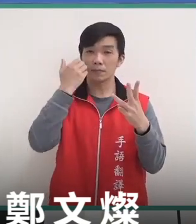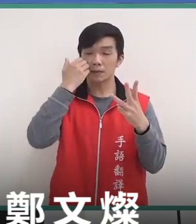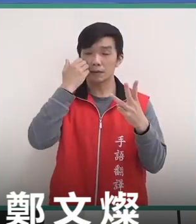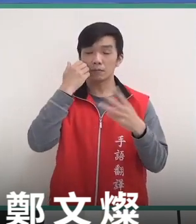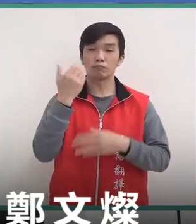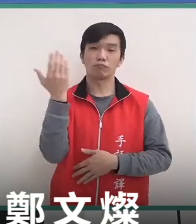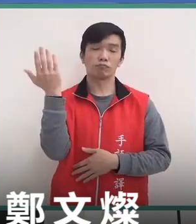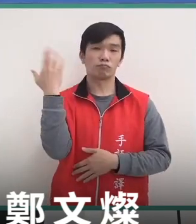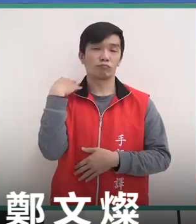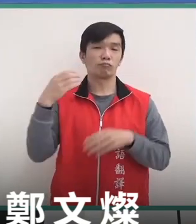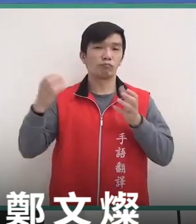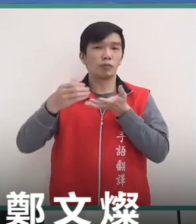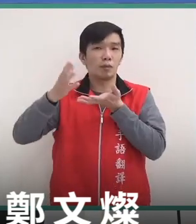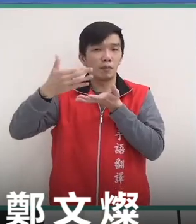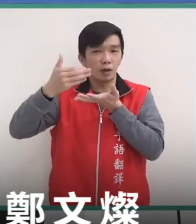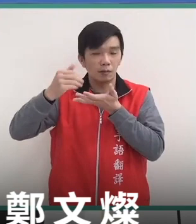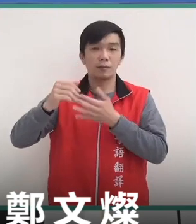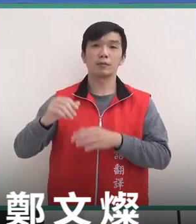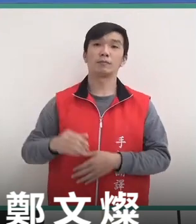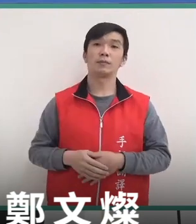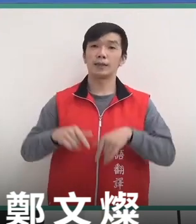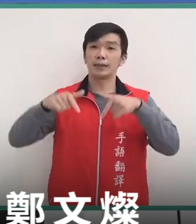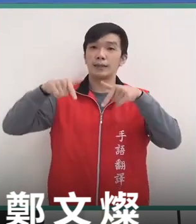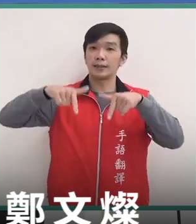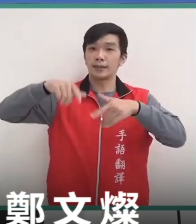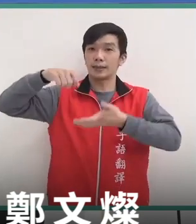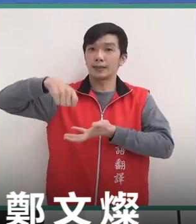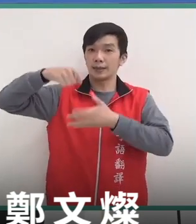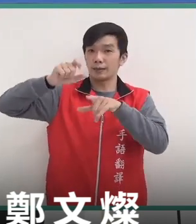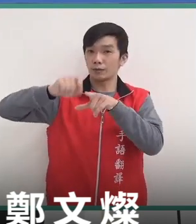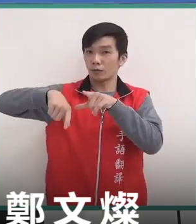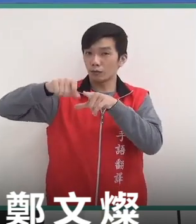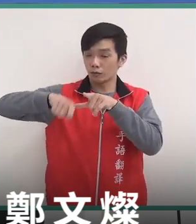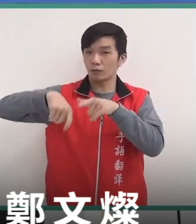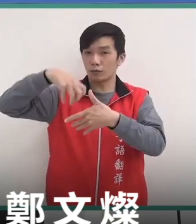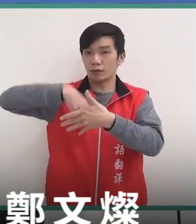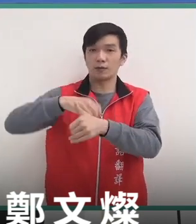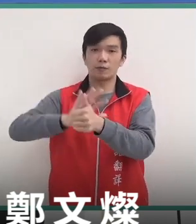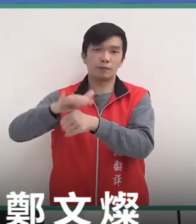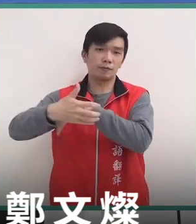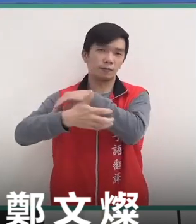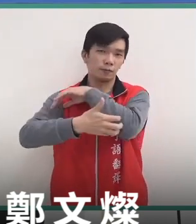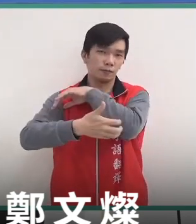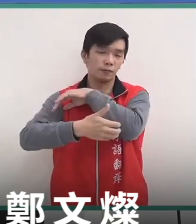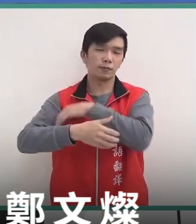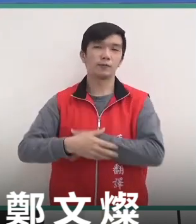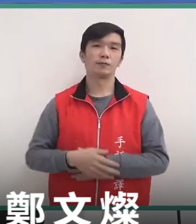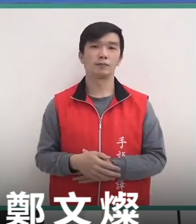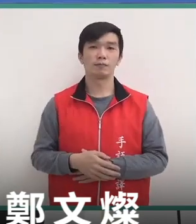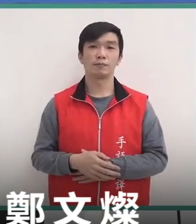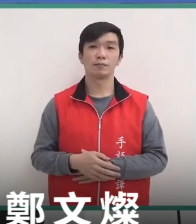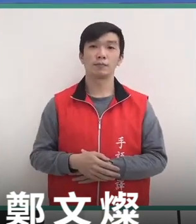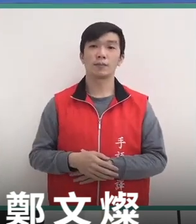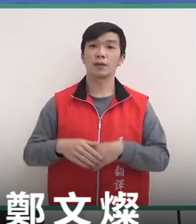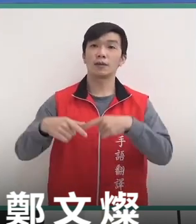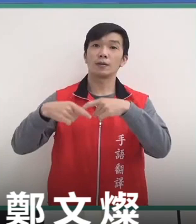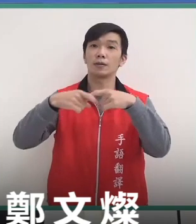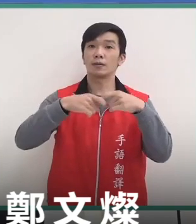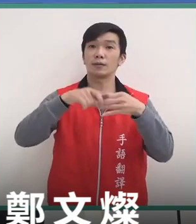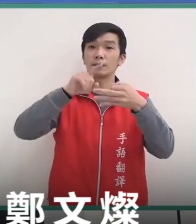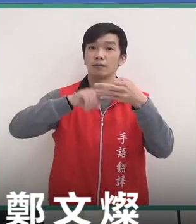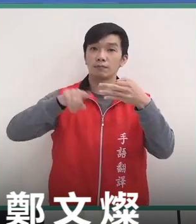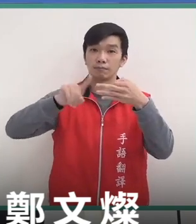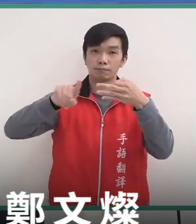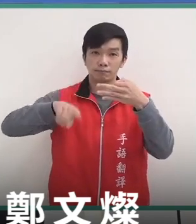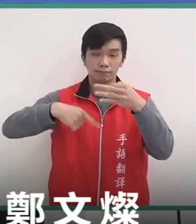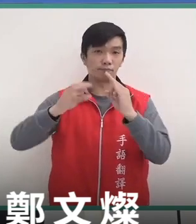哦，西体公司的员工啊，所以这个联邦银行确诊的群聚哦，那么有